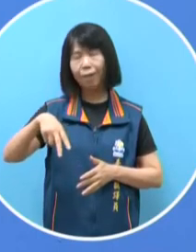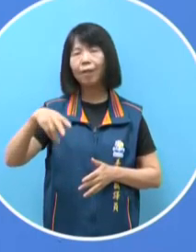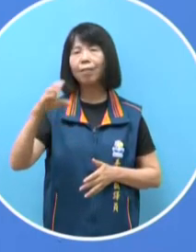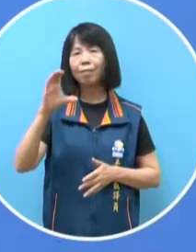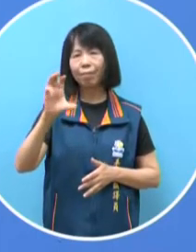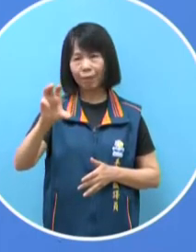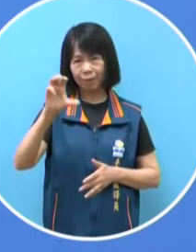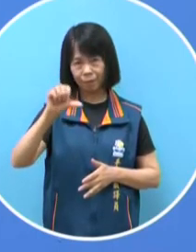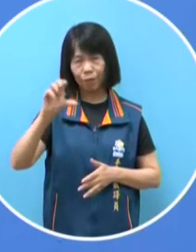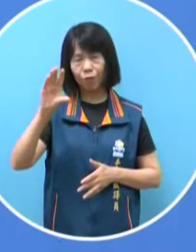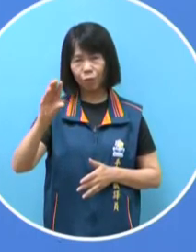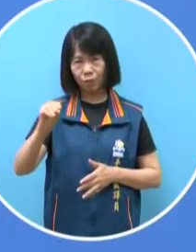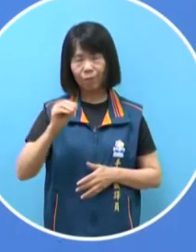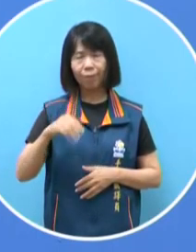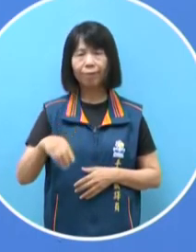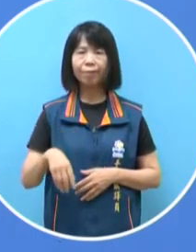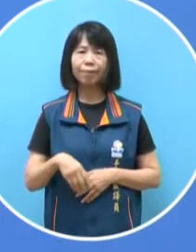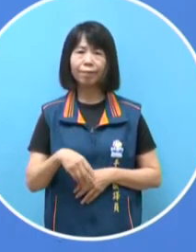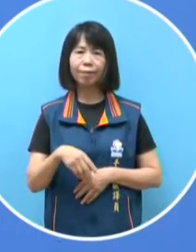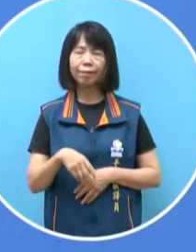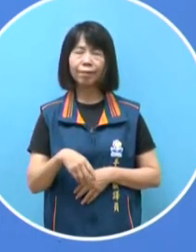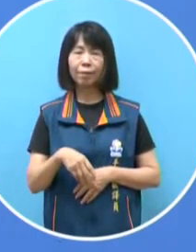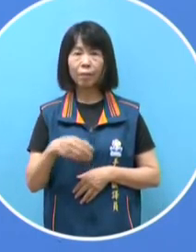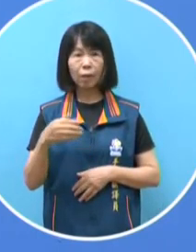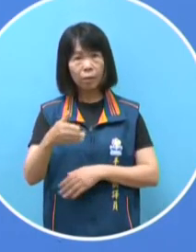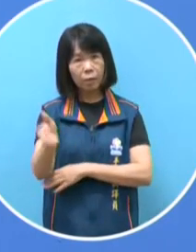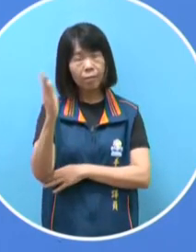2085万剂了。那我们政府自己